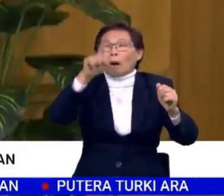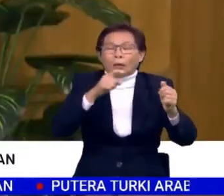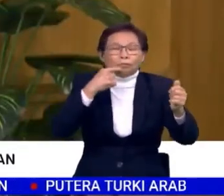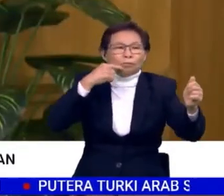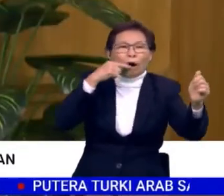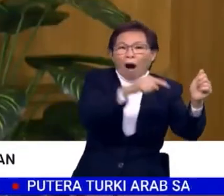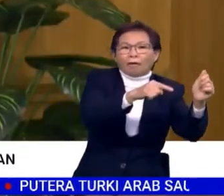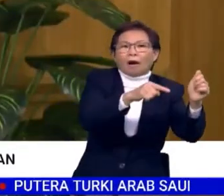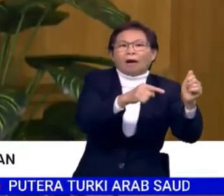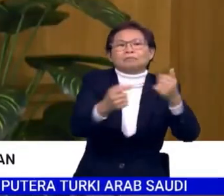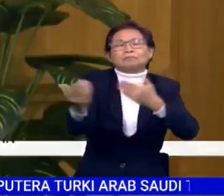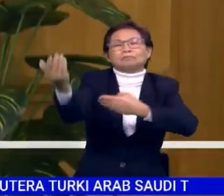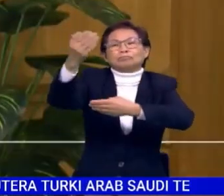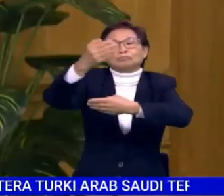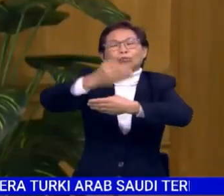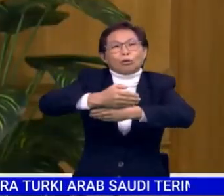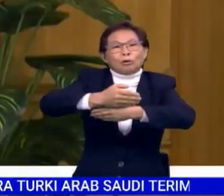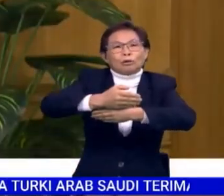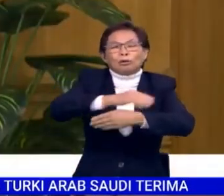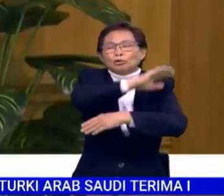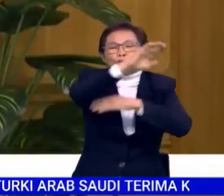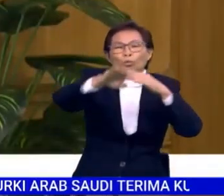Semua data yang telah lengkap